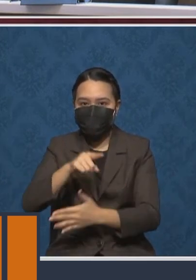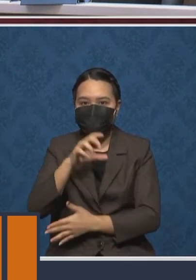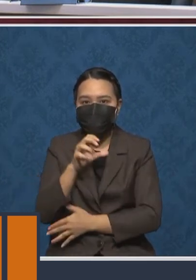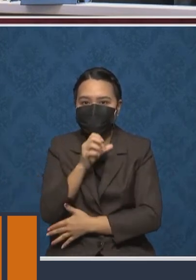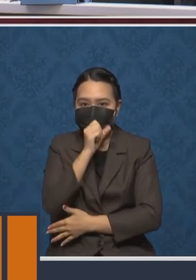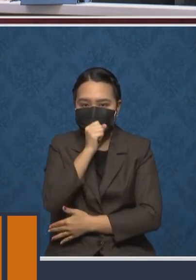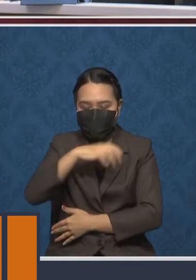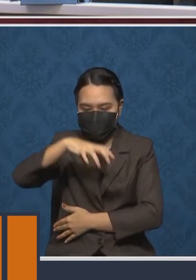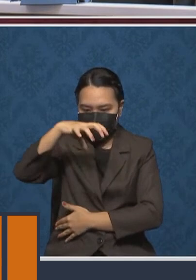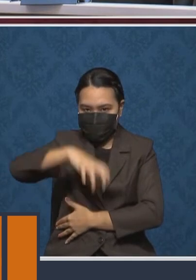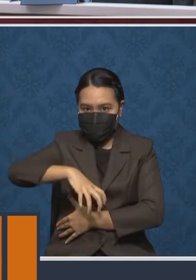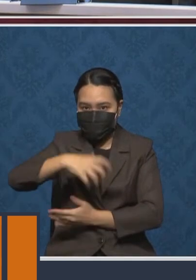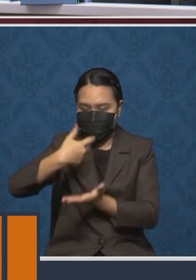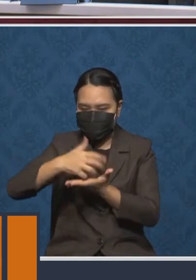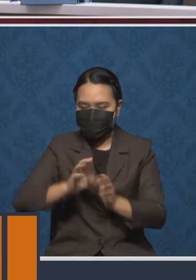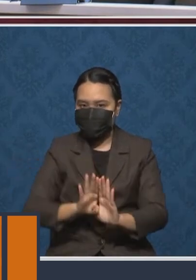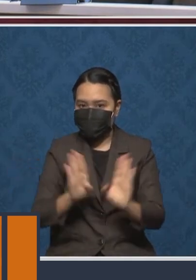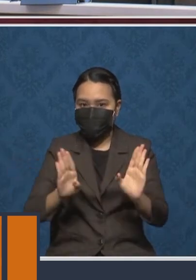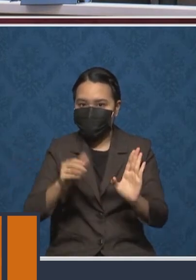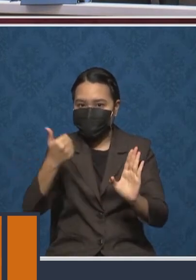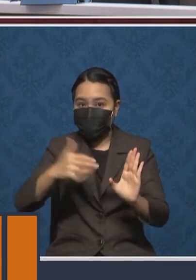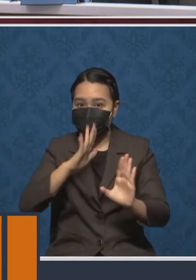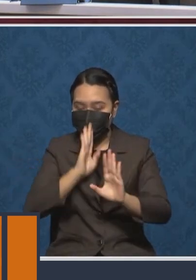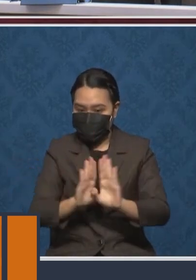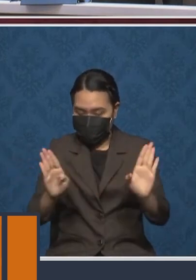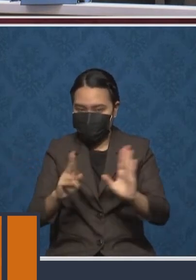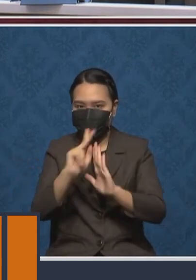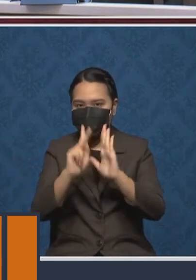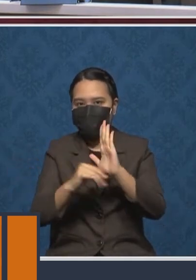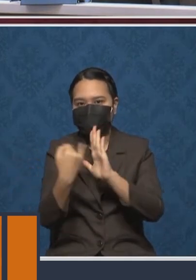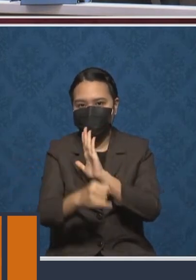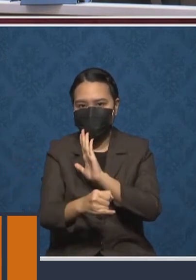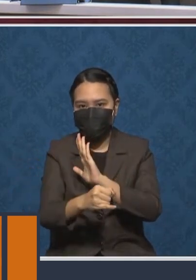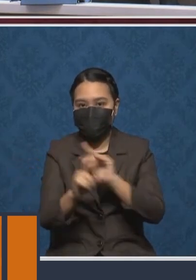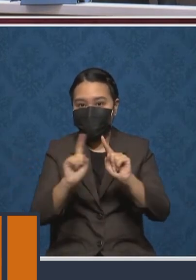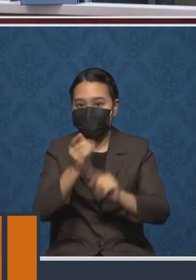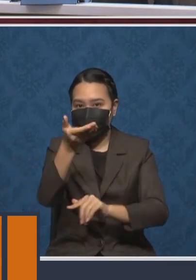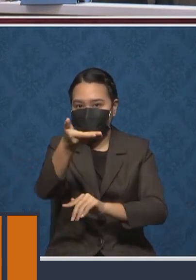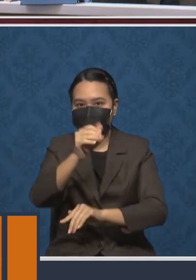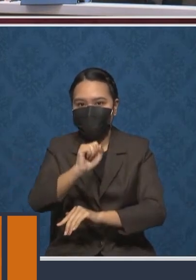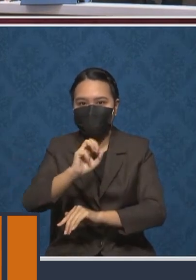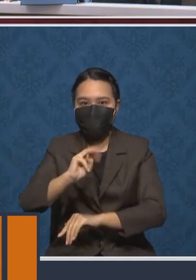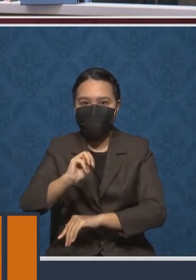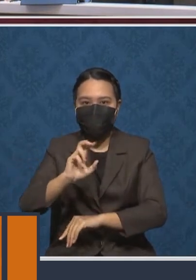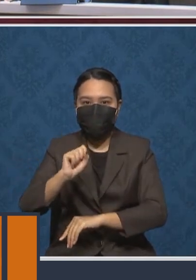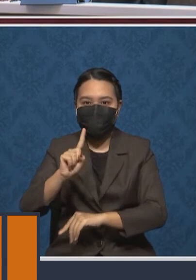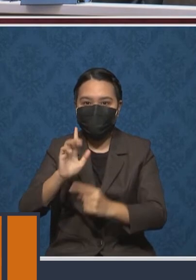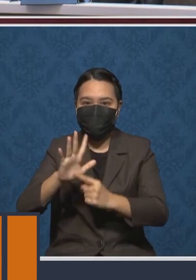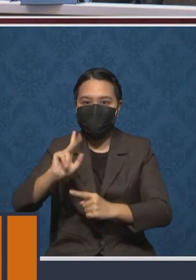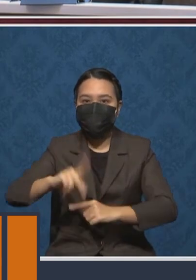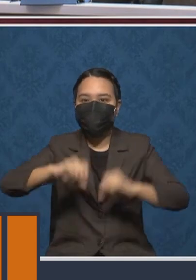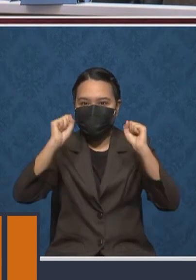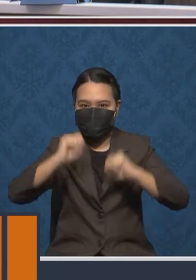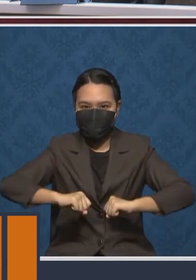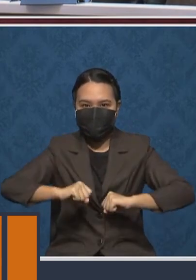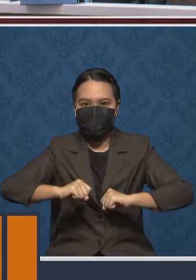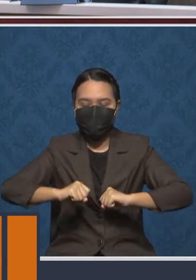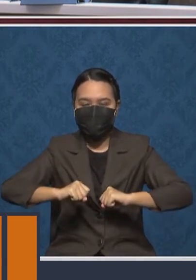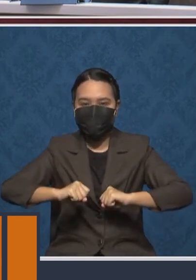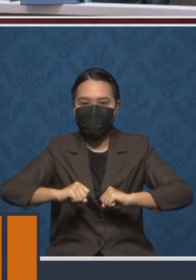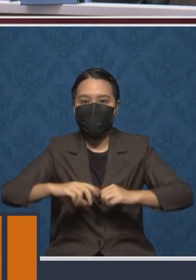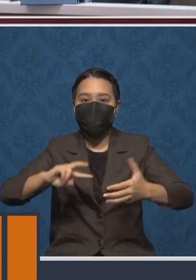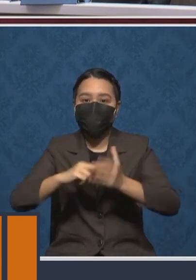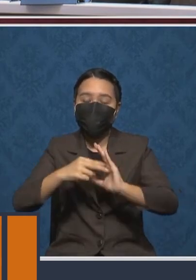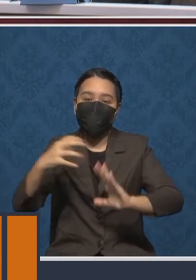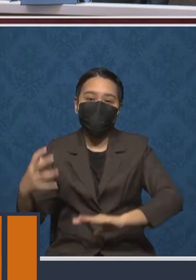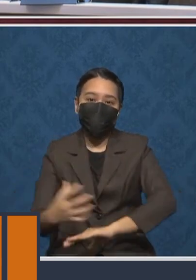ยเนี้ยเปิดเผยผิดกฎหมายเว้นแต่ท่านสมศักดิ์ที่อยู่ตรงนั้นนะครับเป็นคนอนุญาตนะครับนั่นคืออำนาจที่ก